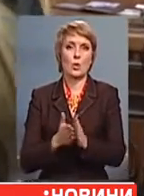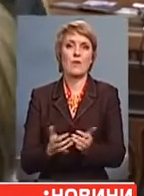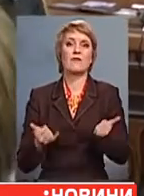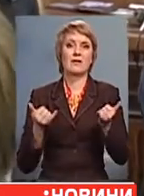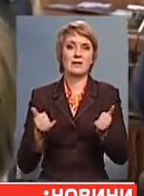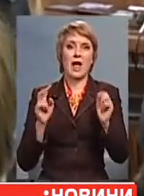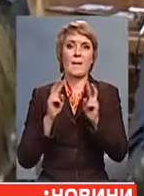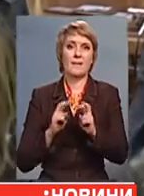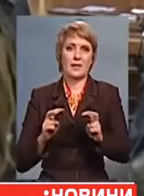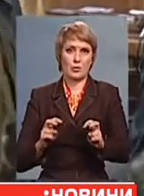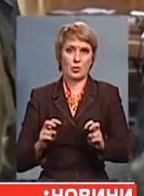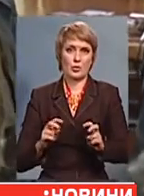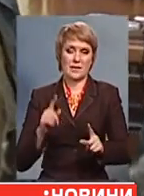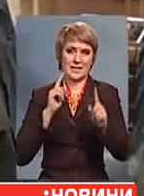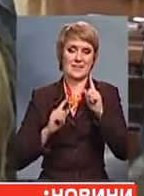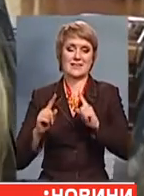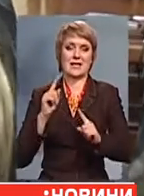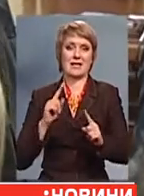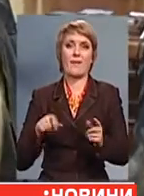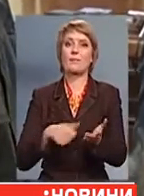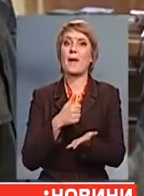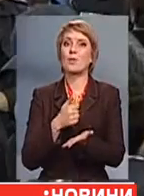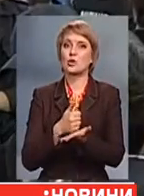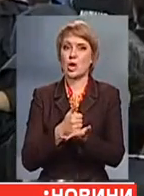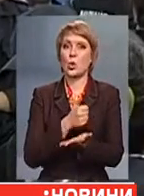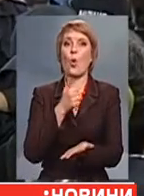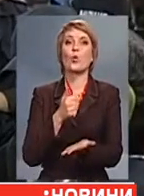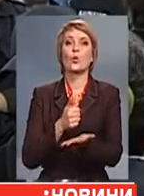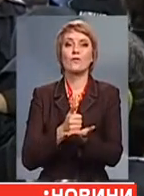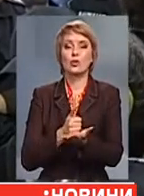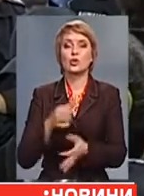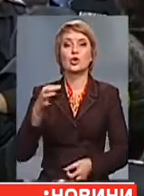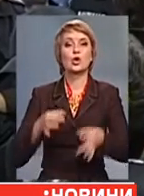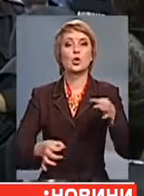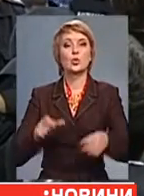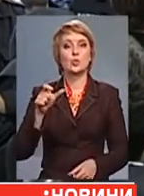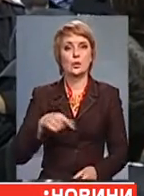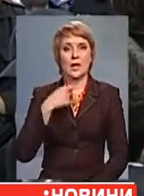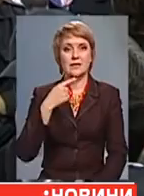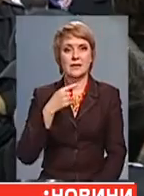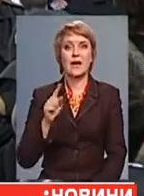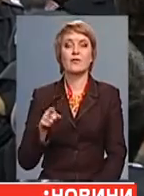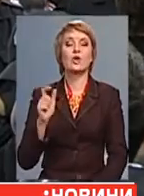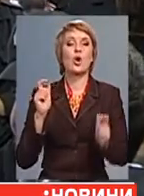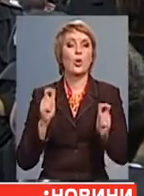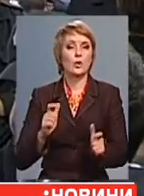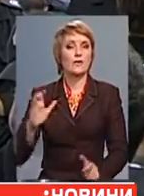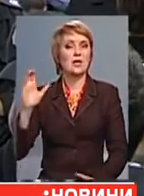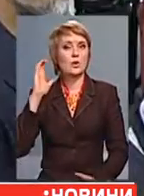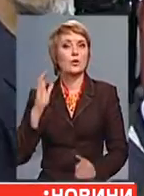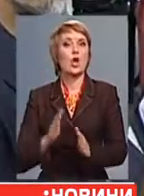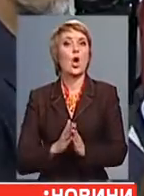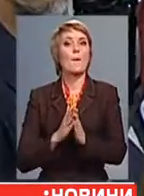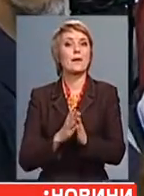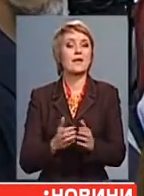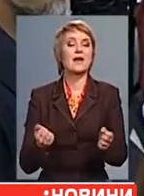перебігу засідання. На самому початку головуючий суддя Олександр Бець сказав про те, що він готовий заслухати клопотань, скільки це